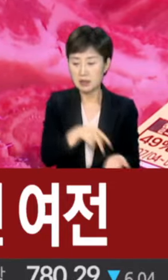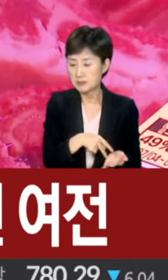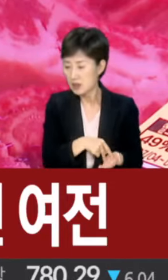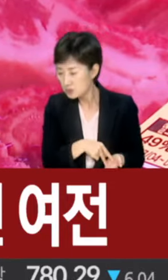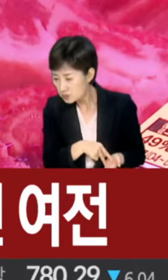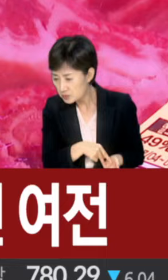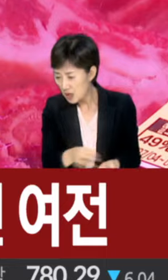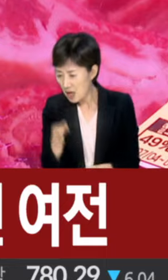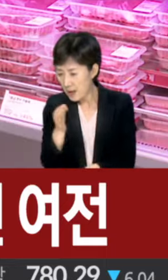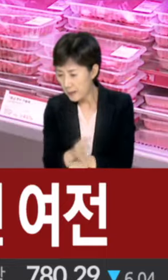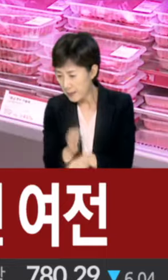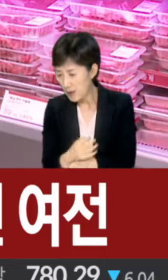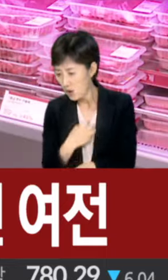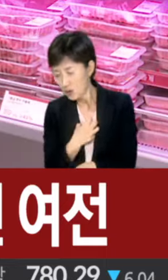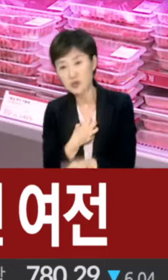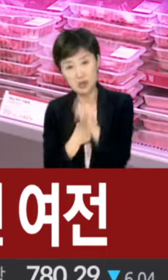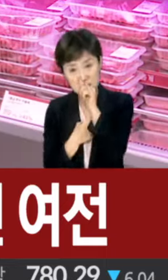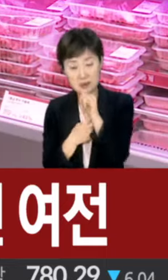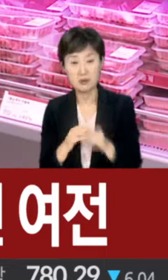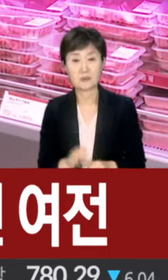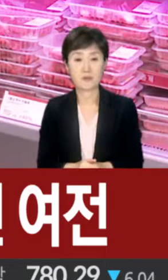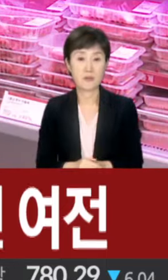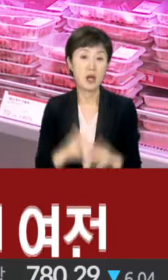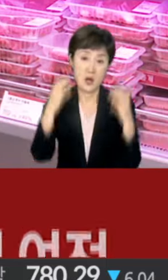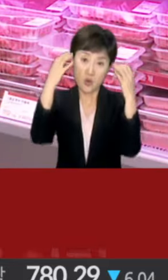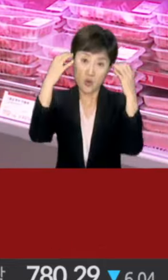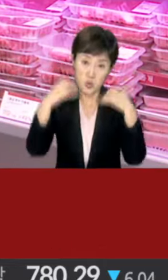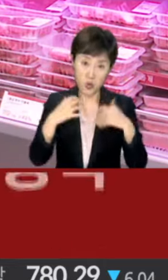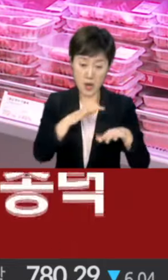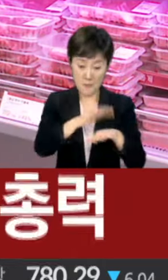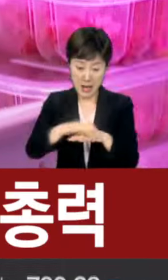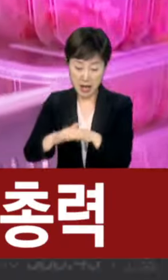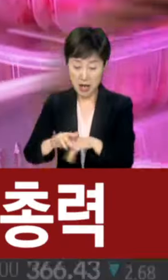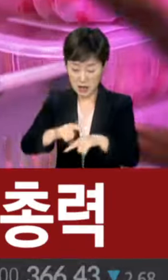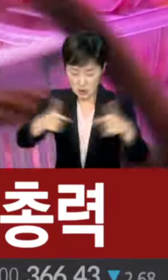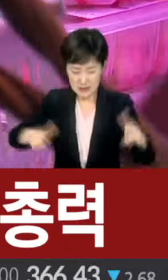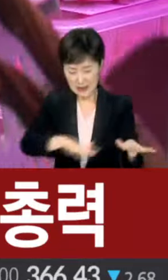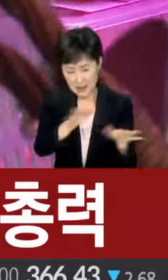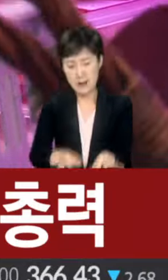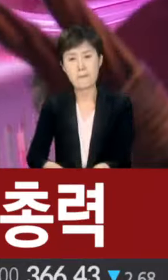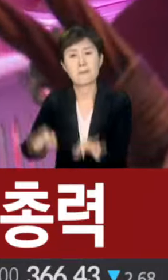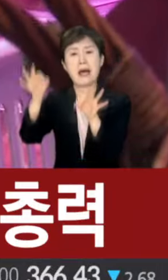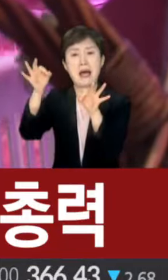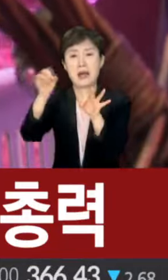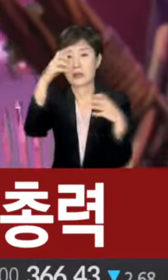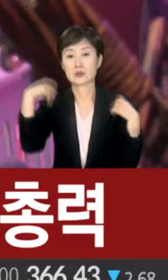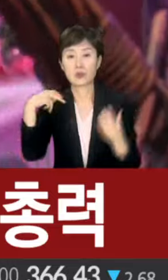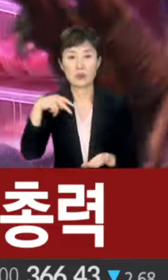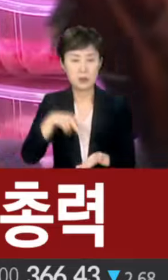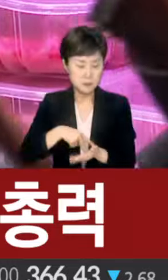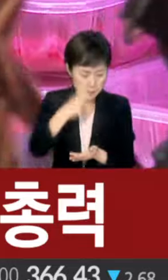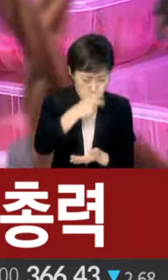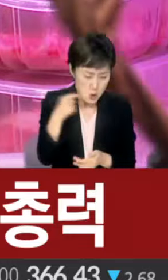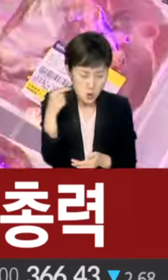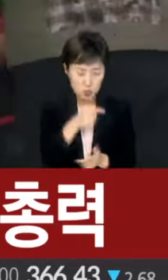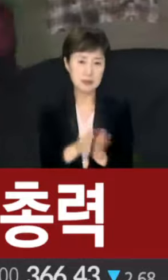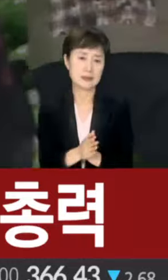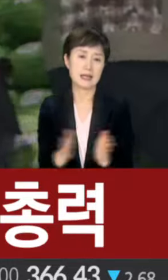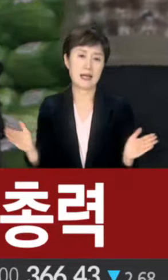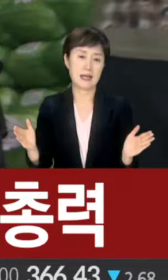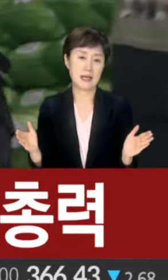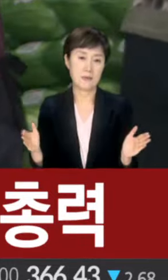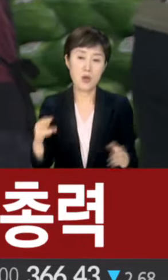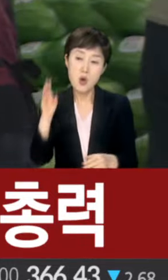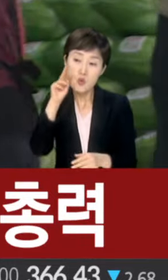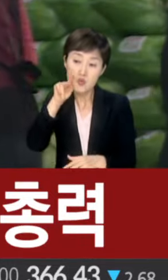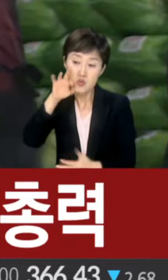소비자들은 여전히 우려하고 있습니다. 폭염으로 인한 농축산물 가격 상승으로 정부도 밥상 물가 관리에 나섰는데요.